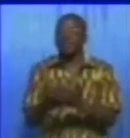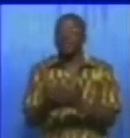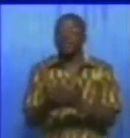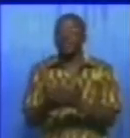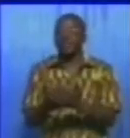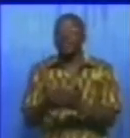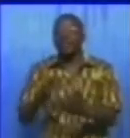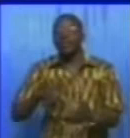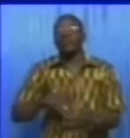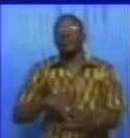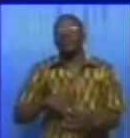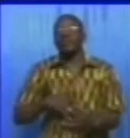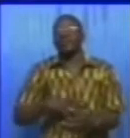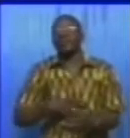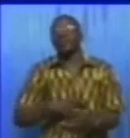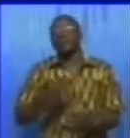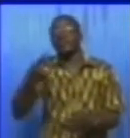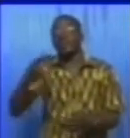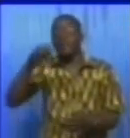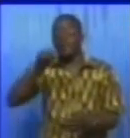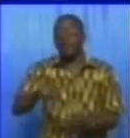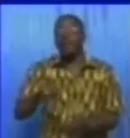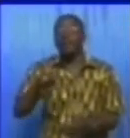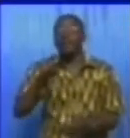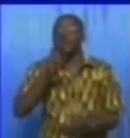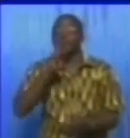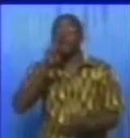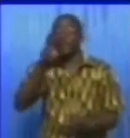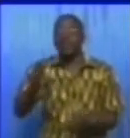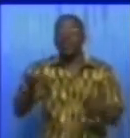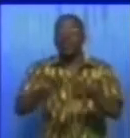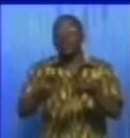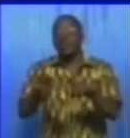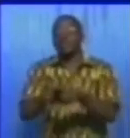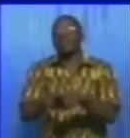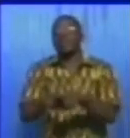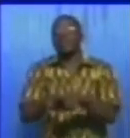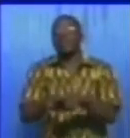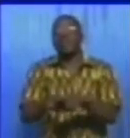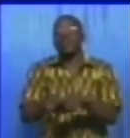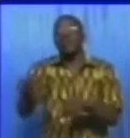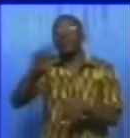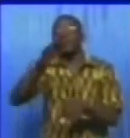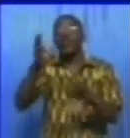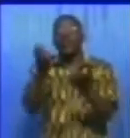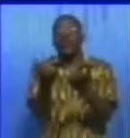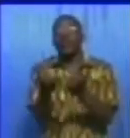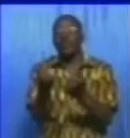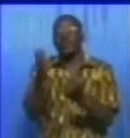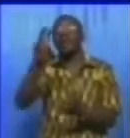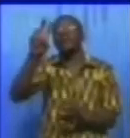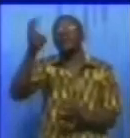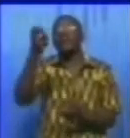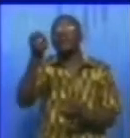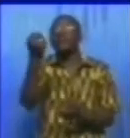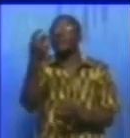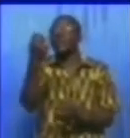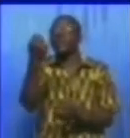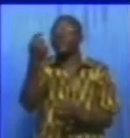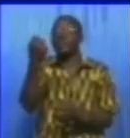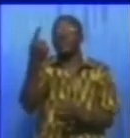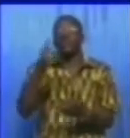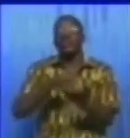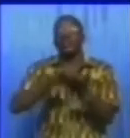Et on souhaite toujours que ça soit comme ça. Donc vous voulez un deuxième 11 décembre? On veut